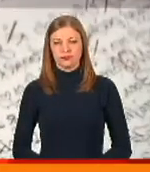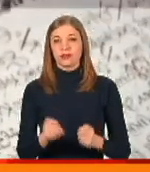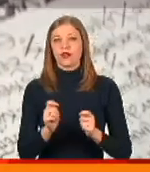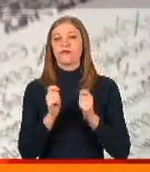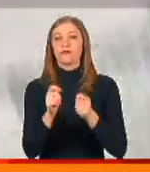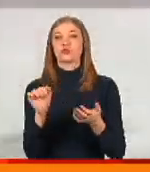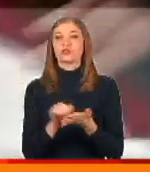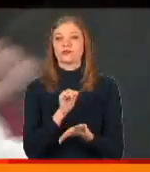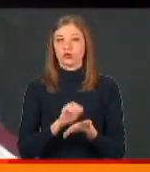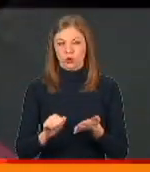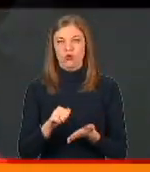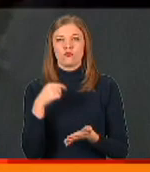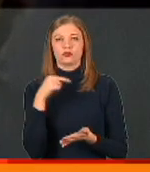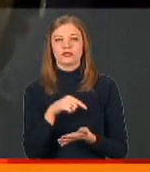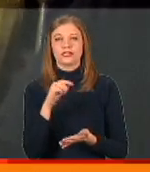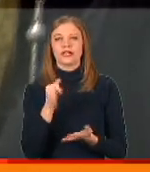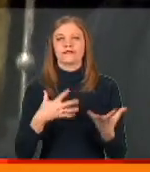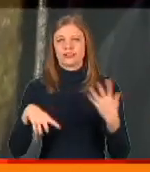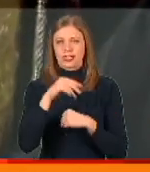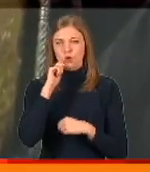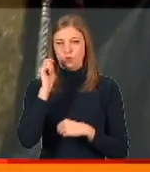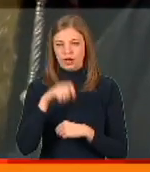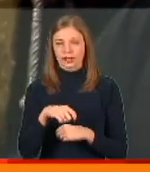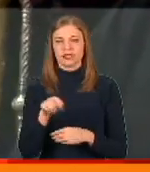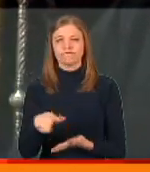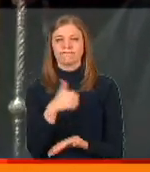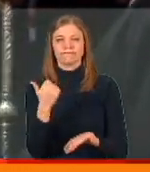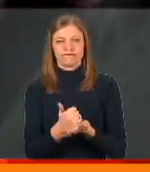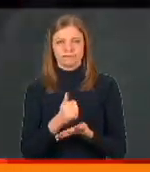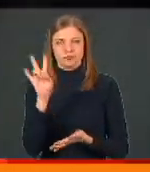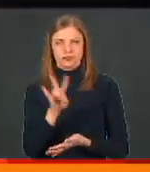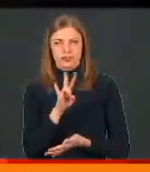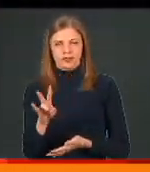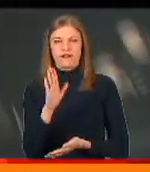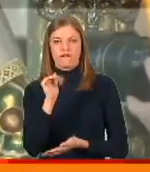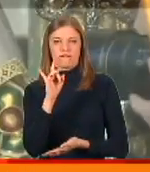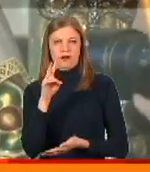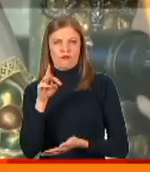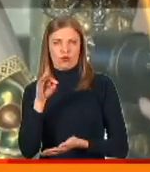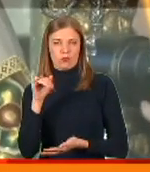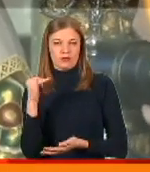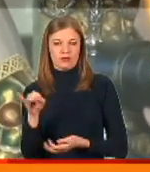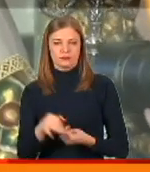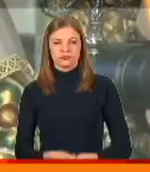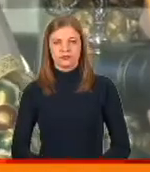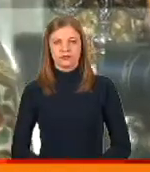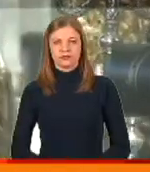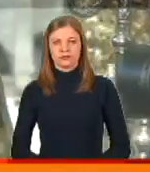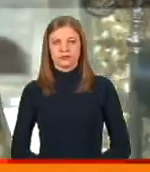Вручив документ митрополитові Київському і усієї України Вселенський православний патріарх Варфоломій.